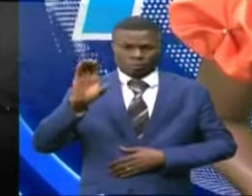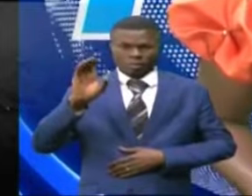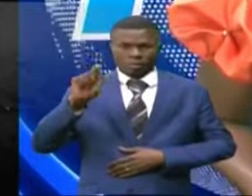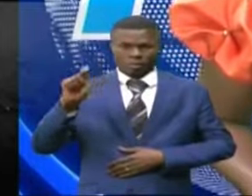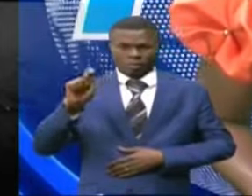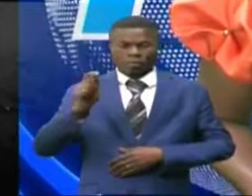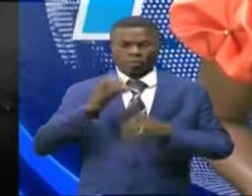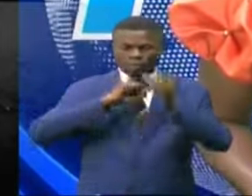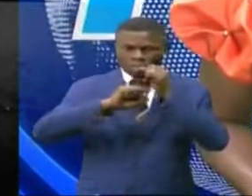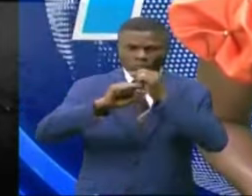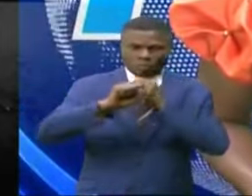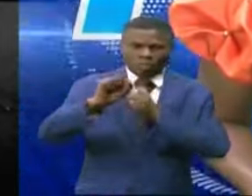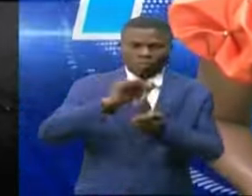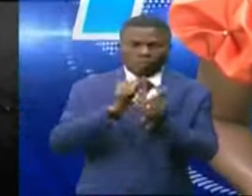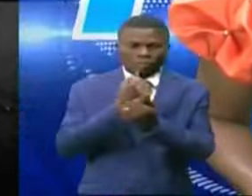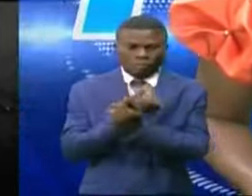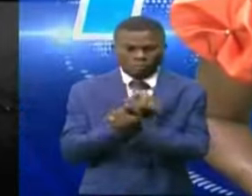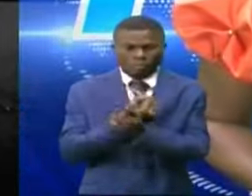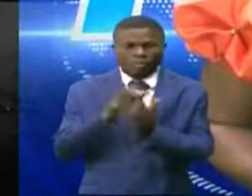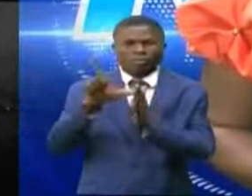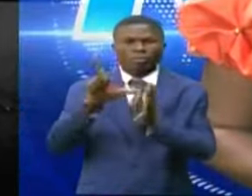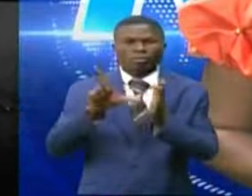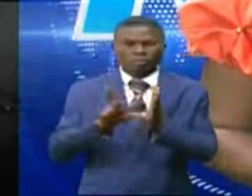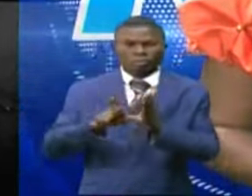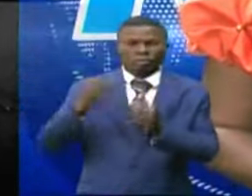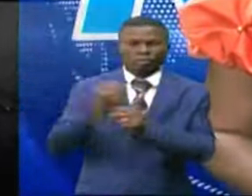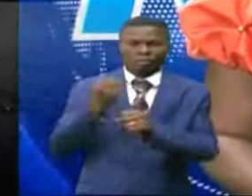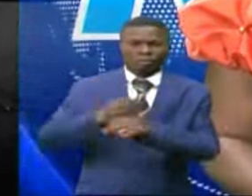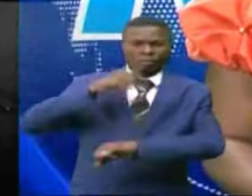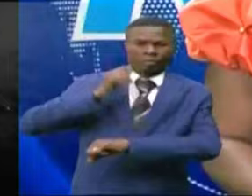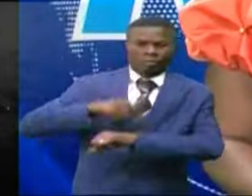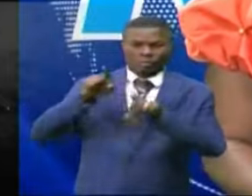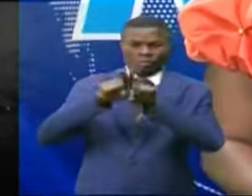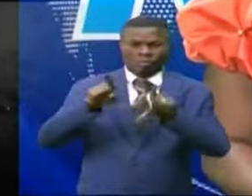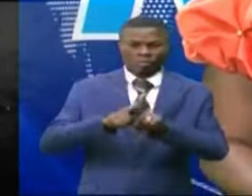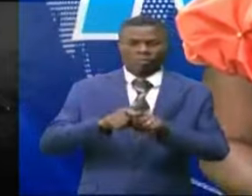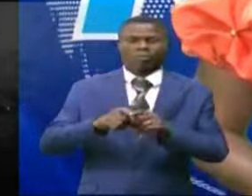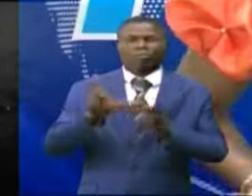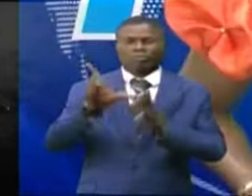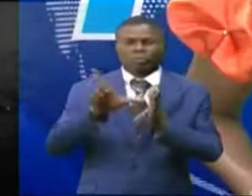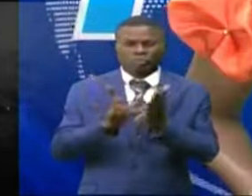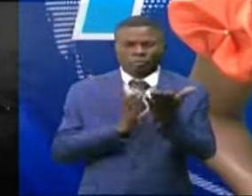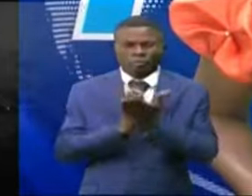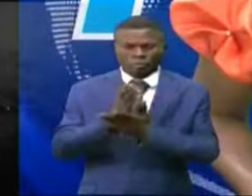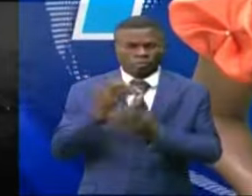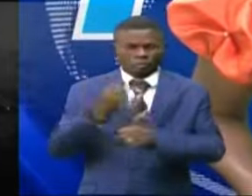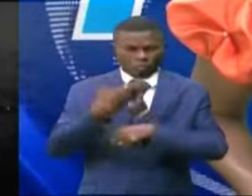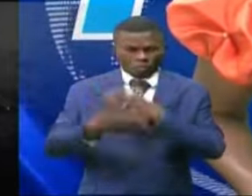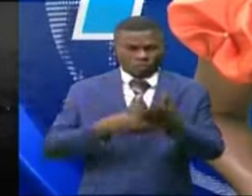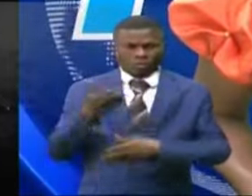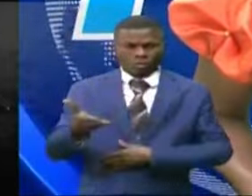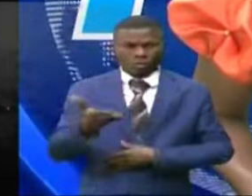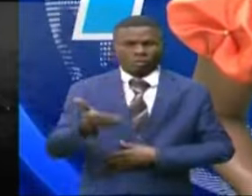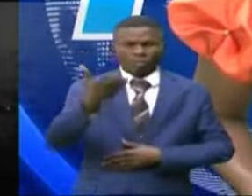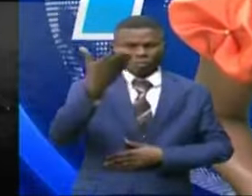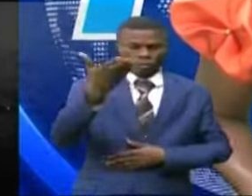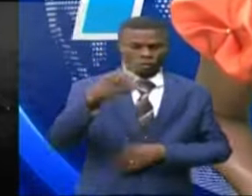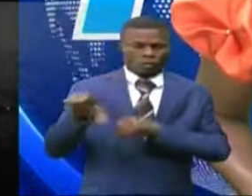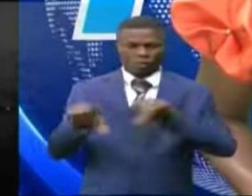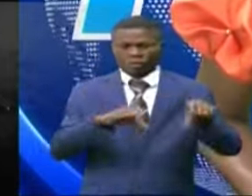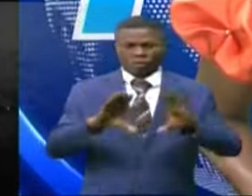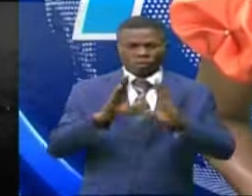les a sensibilisés au respect de l'éthique de la justice et à la rigueur dans l'exercice de leurs fonctions. Papine Bongo,